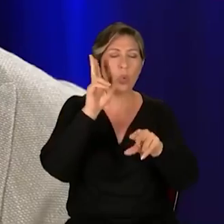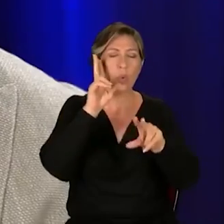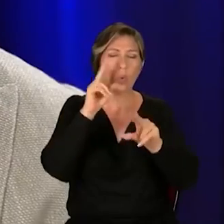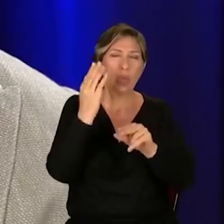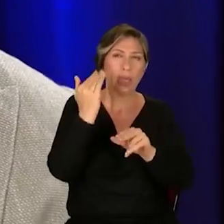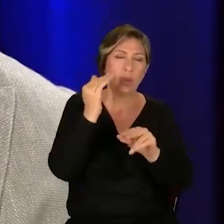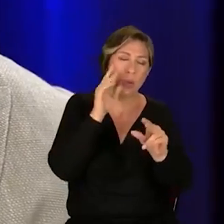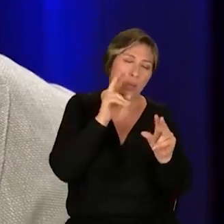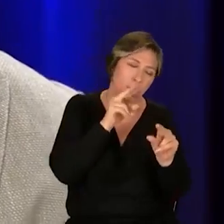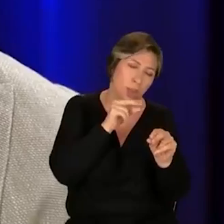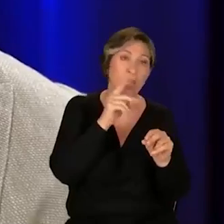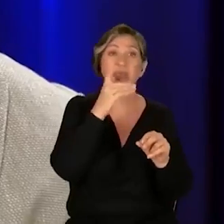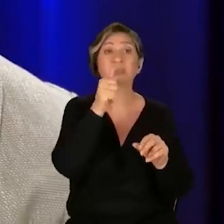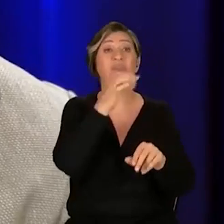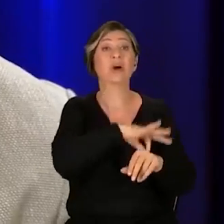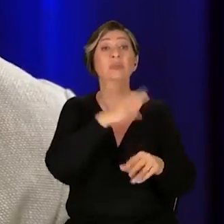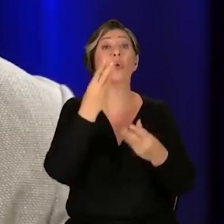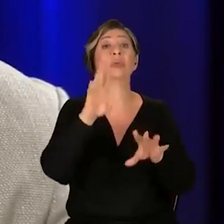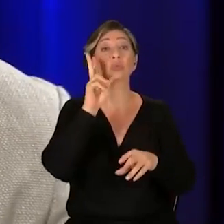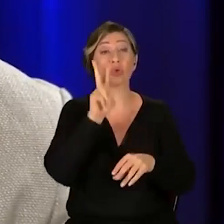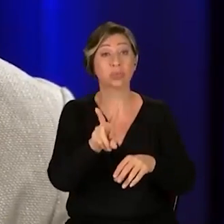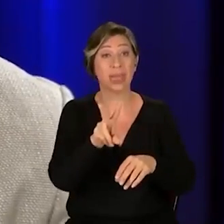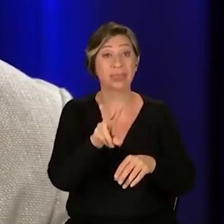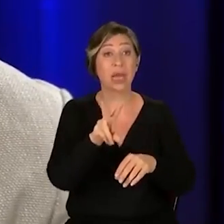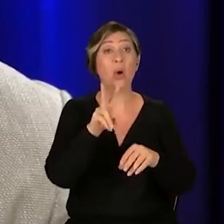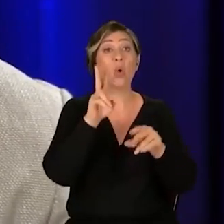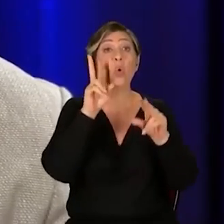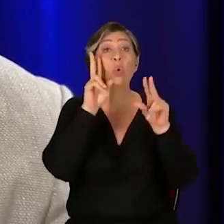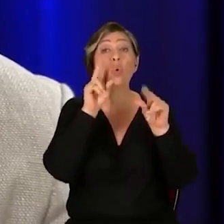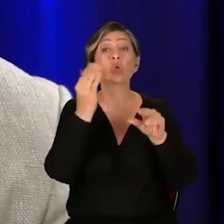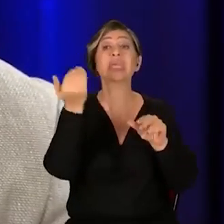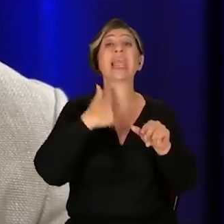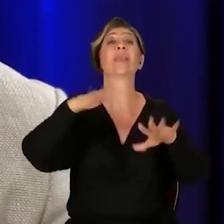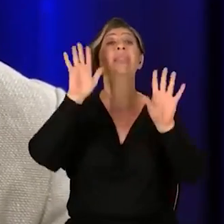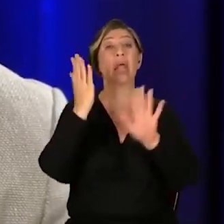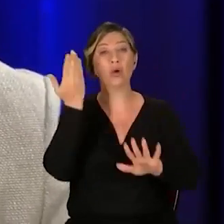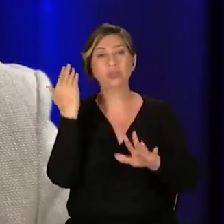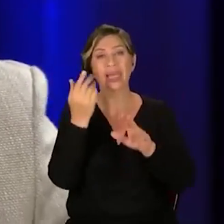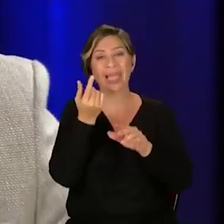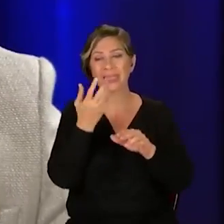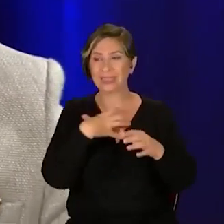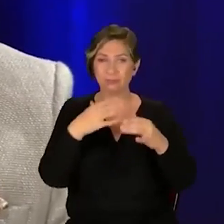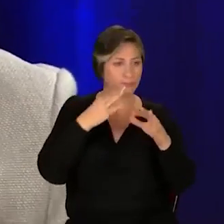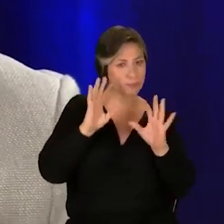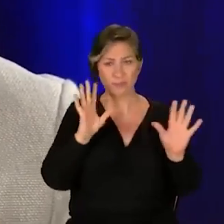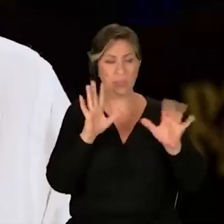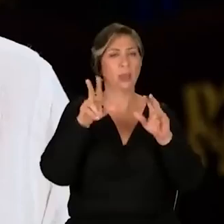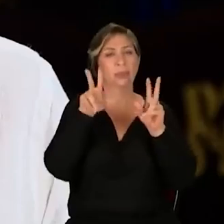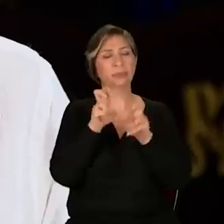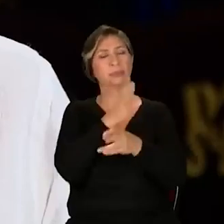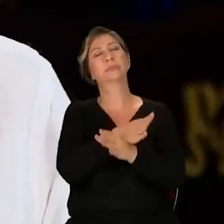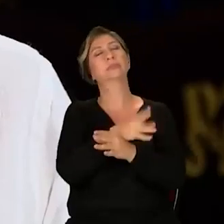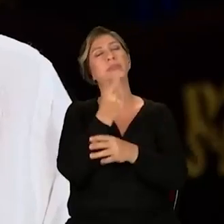bastırdığı zaman yaparsanız hiçbir faydasının olmadığını gösterdi o yayın. Uyku henüz başlamadan önce, sizin üzerinize uyku çökmeden